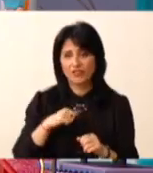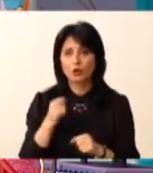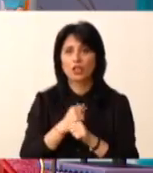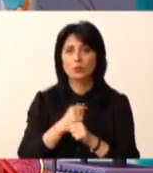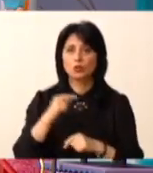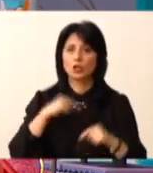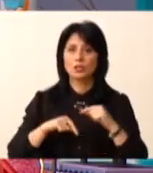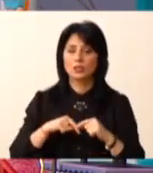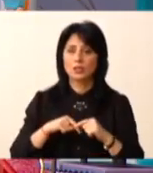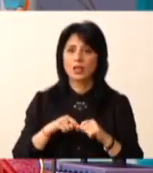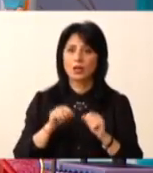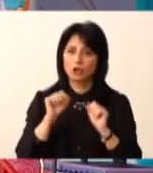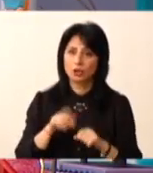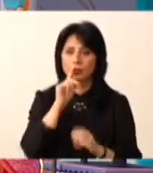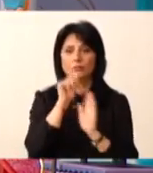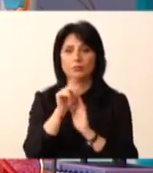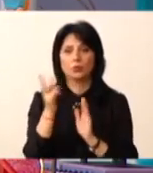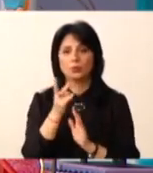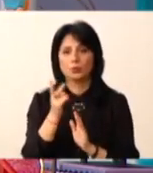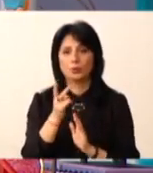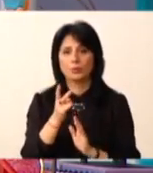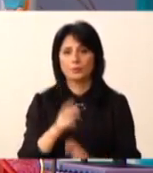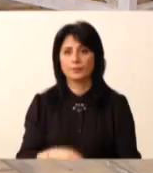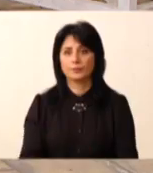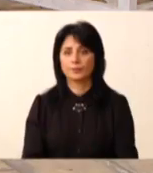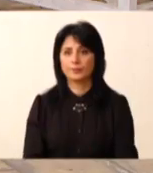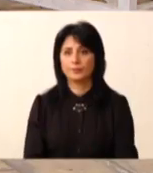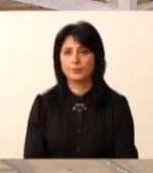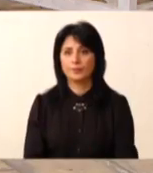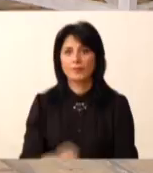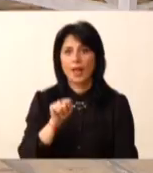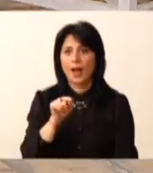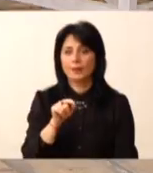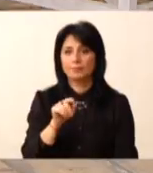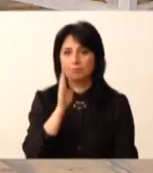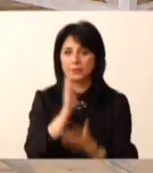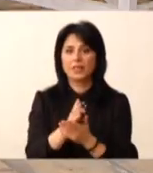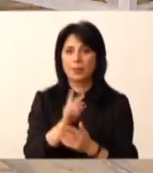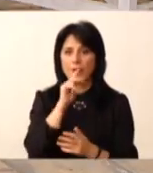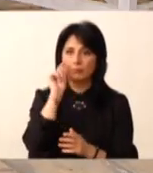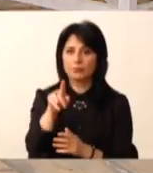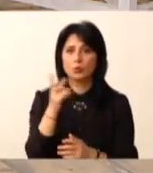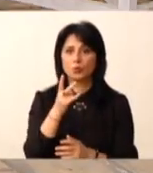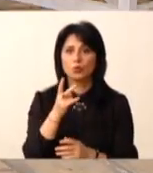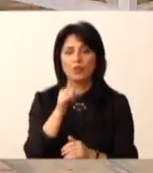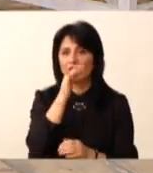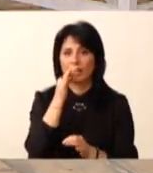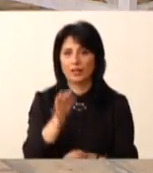ფარისებრმა ჯირკვალმა ფუნქციონირება. Ანუ აი აქ ერთ ცალსახად ვერ ვიტყვით რა